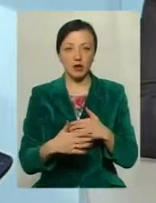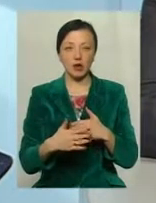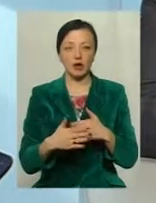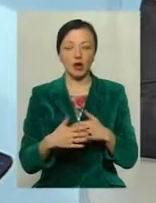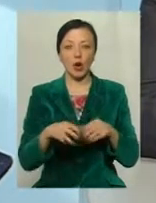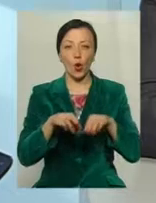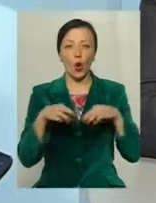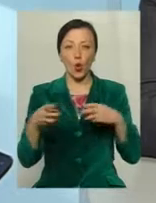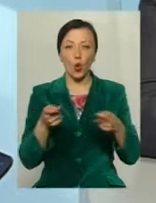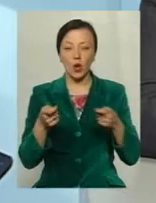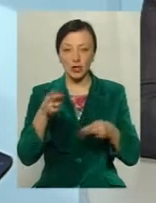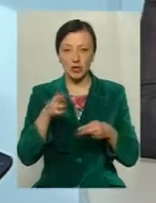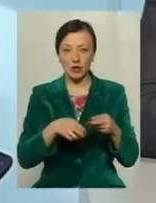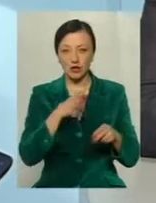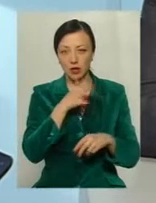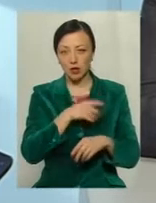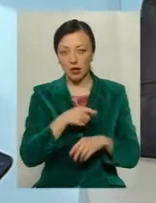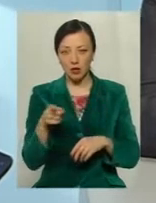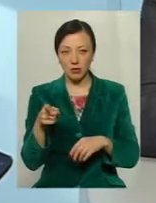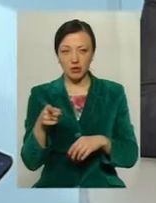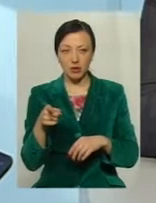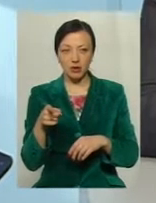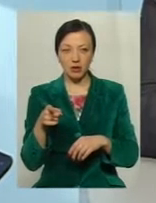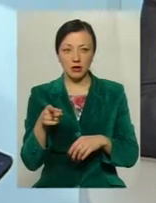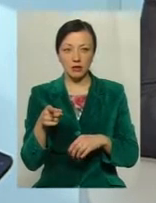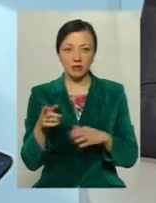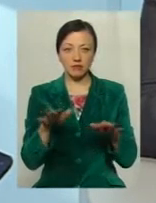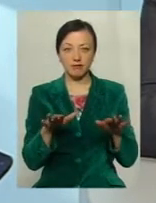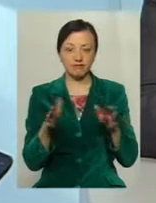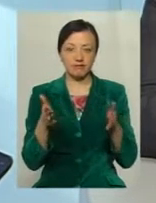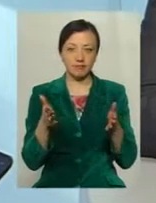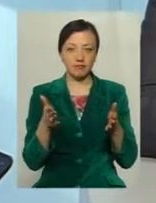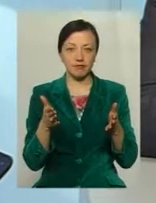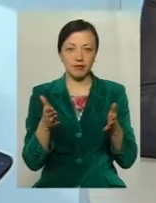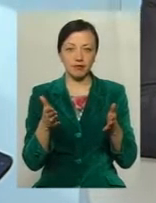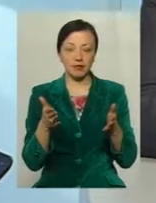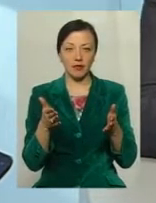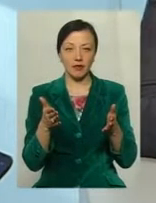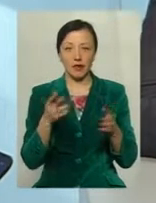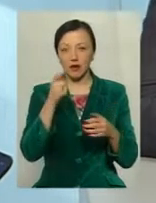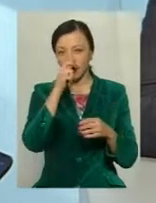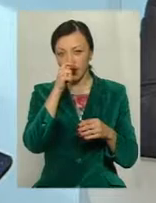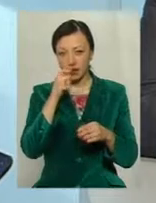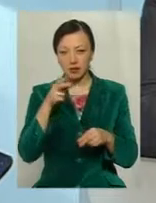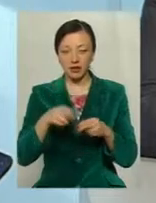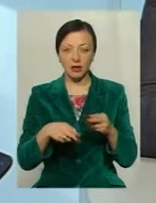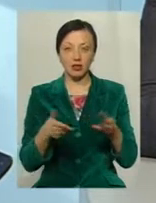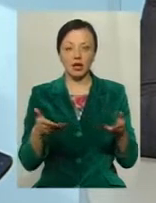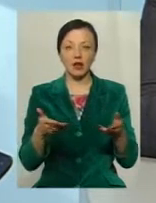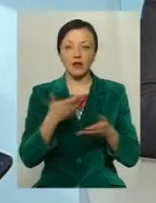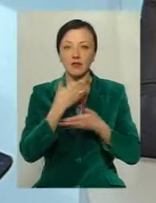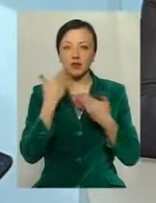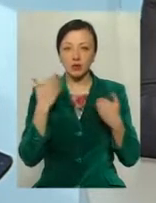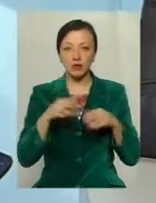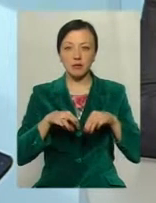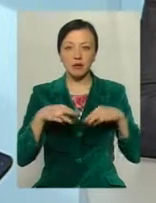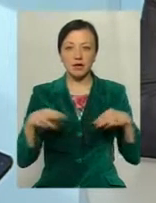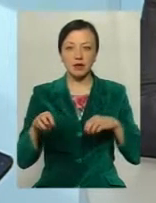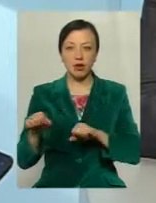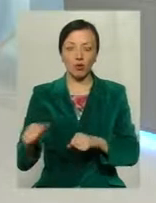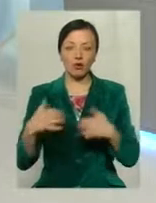вторинний, а ми починаємо вкладати кошти у третинний рівень. Ми сьогодні не звучали госпітальні округа. Ви розумієте, міняється реформа.